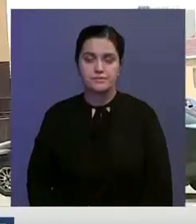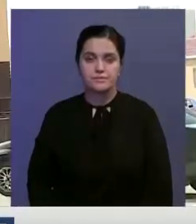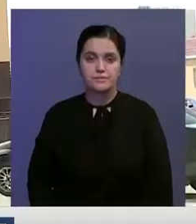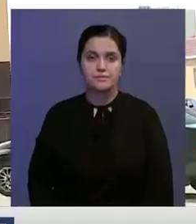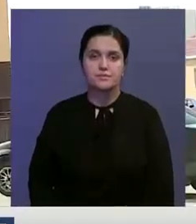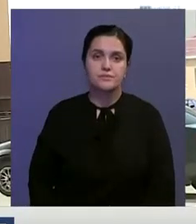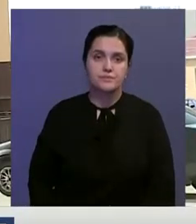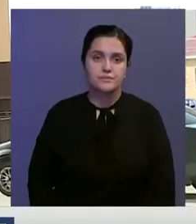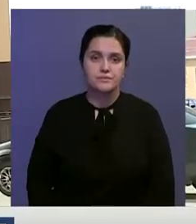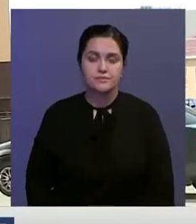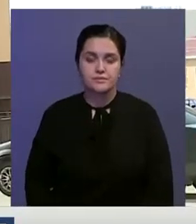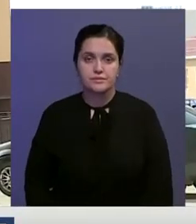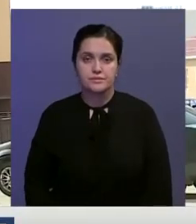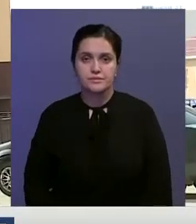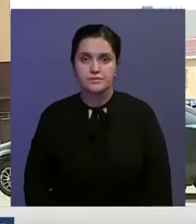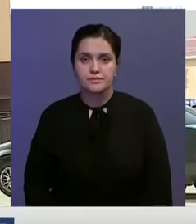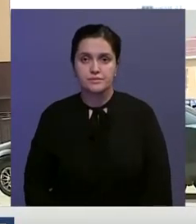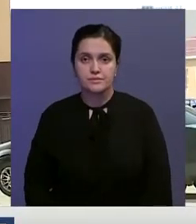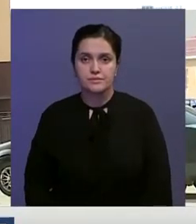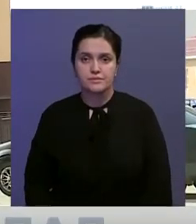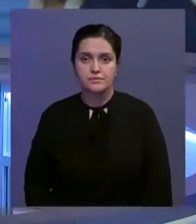Молдабеков, Ахтубе, Хабар 24.